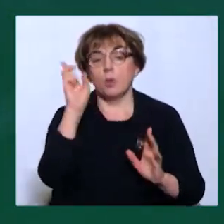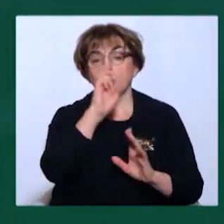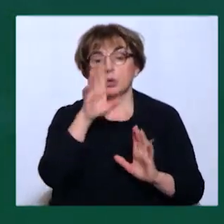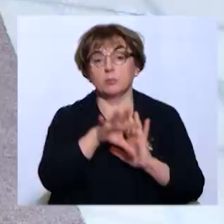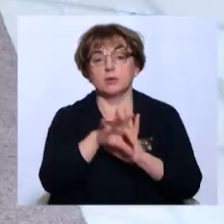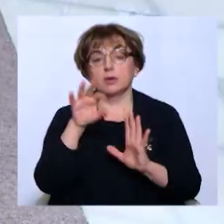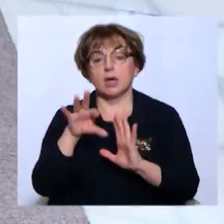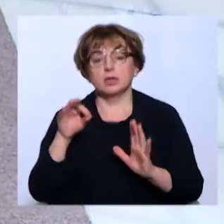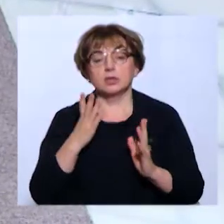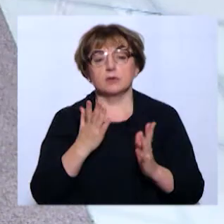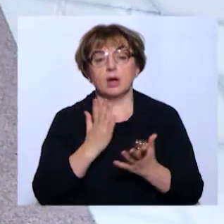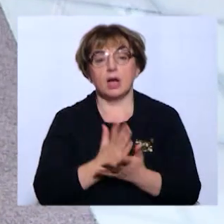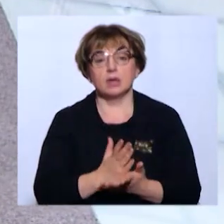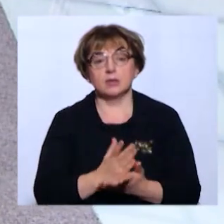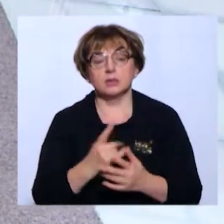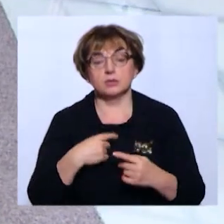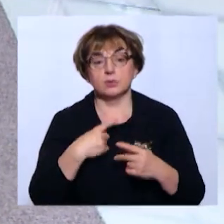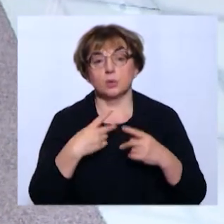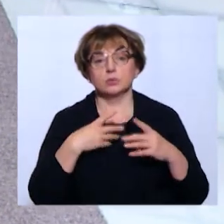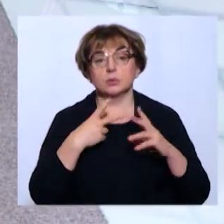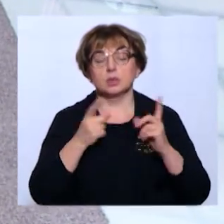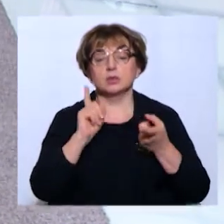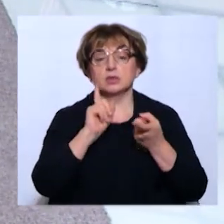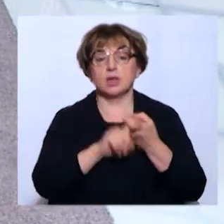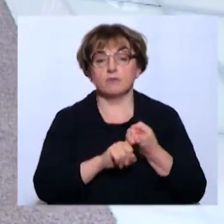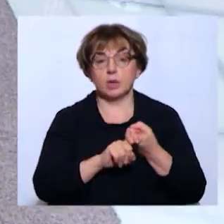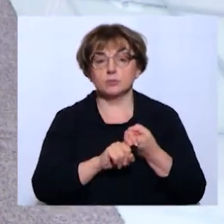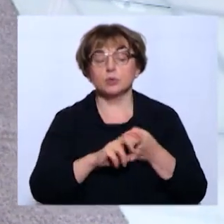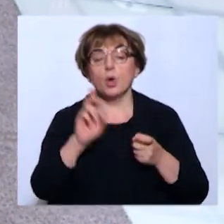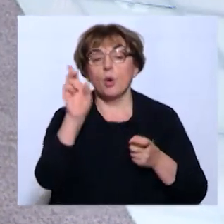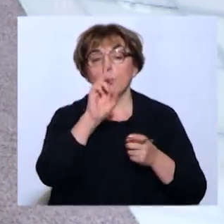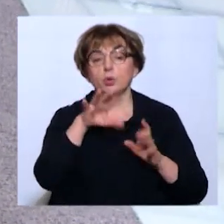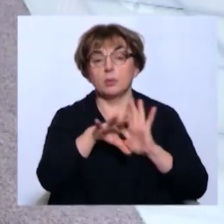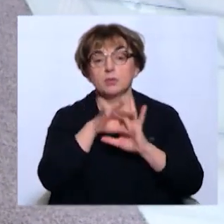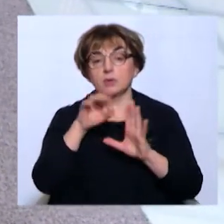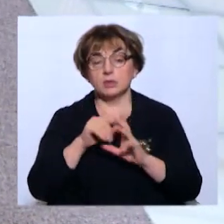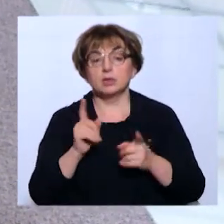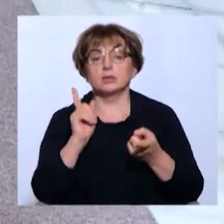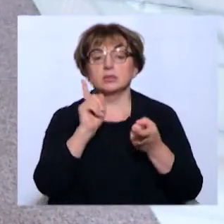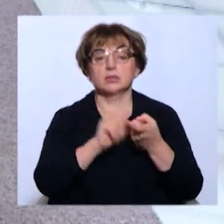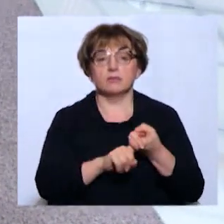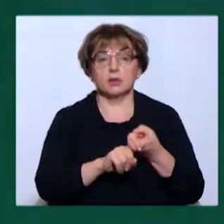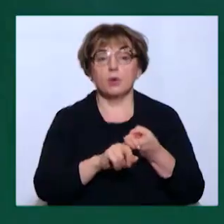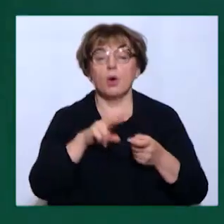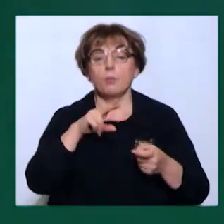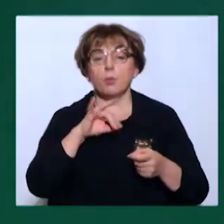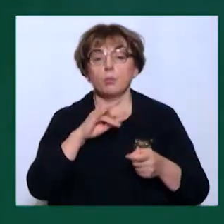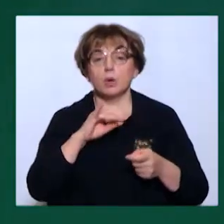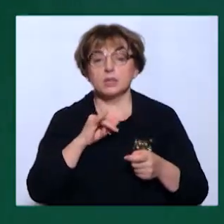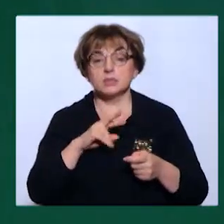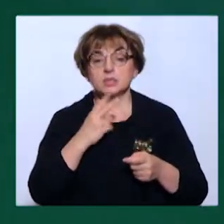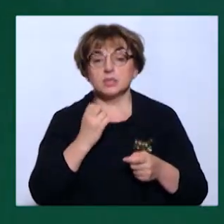გადარჩევა და აი ახლა ჩვენ ერთმანეთს უნდა დავუკავშიროთ ბუნებრივი გადარჩევა, ერთმანეთს უნდა დავუკავშიროთ პოპულაცია,